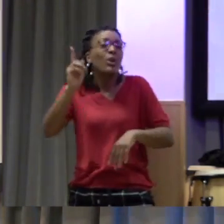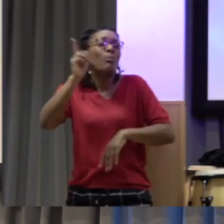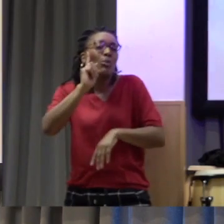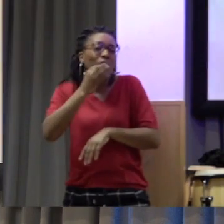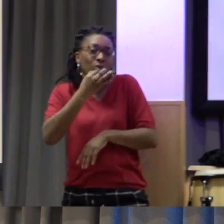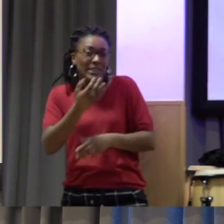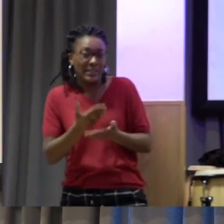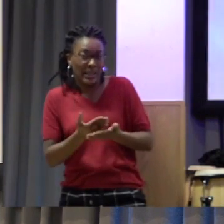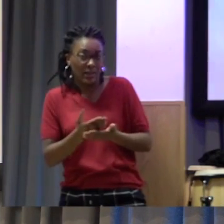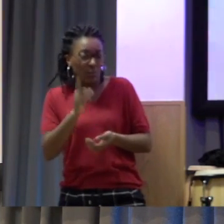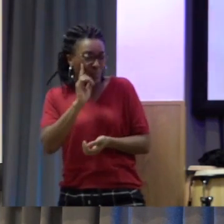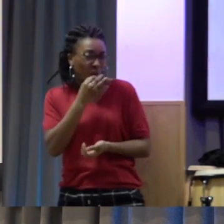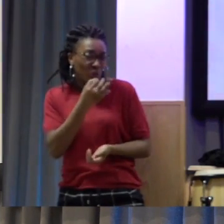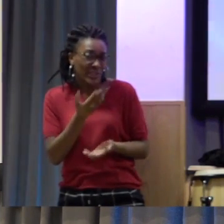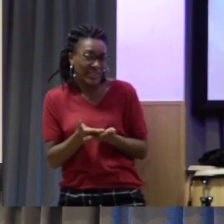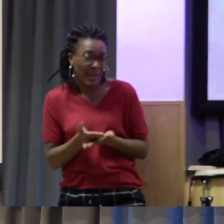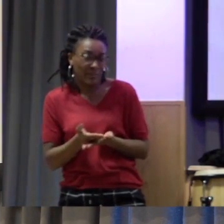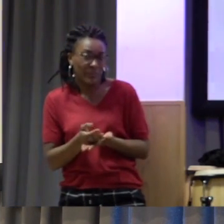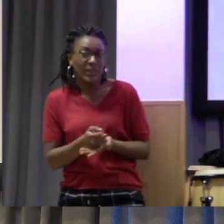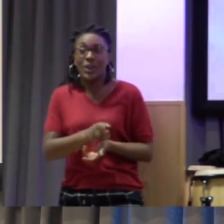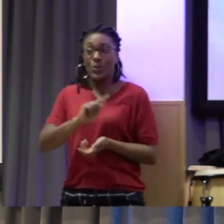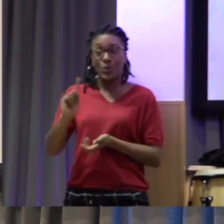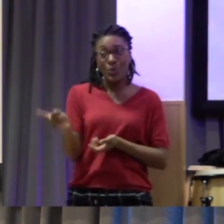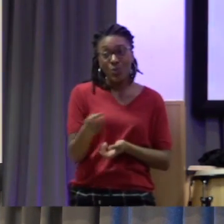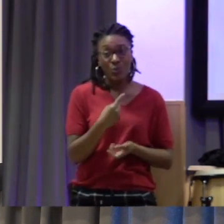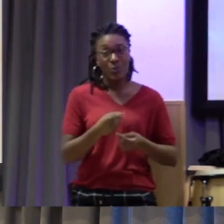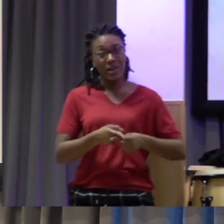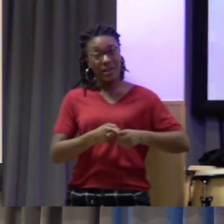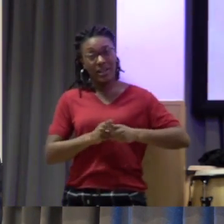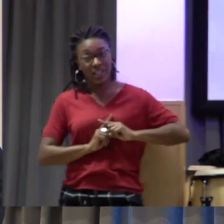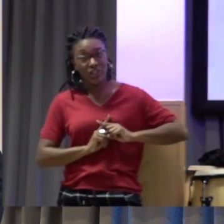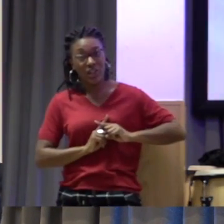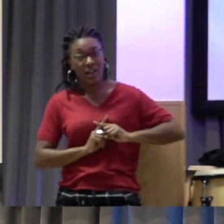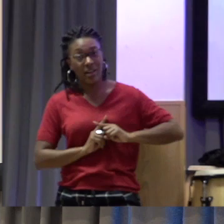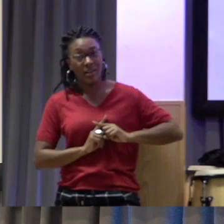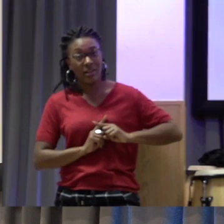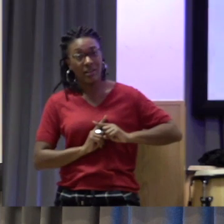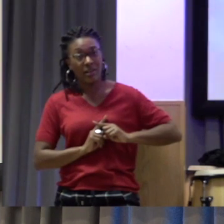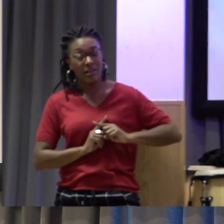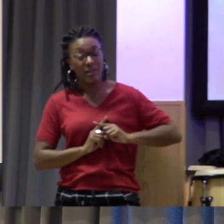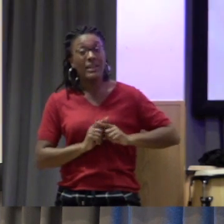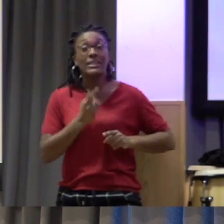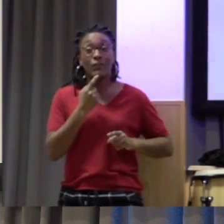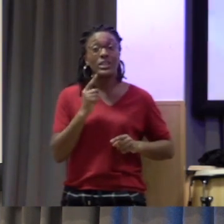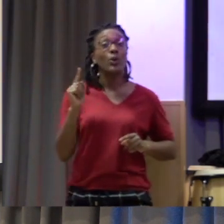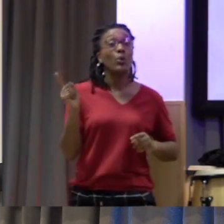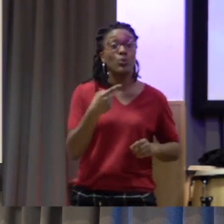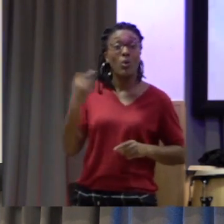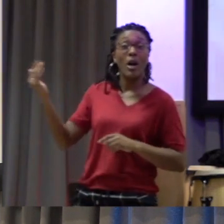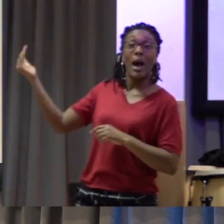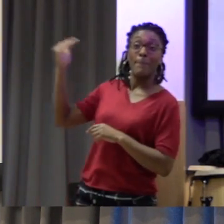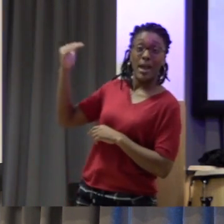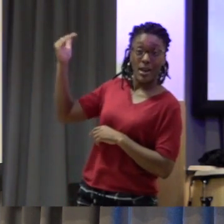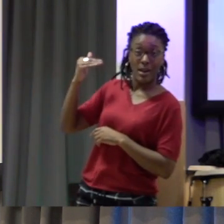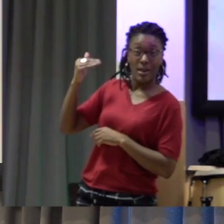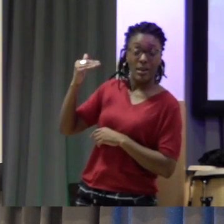est que nous sommes chrétiens. C'est que le fait d'être chrétien, nous avons été donc appelés par le Seigneur et nous avons